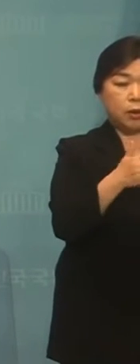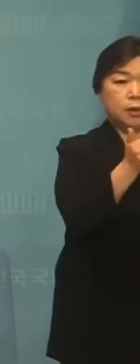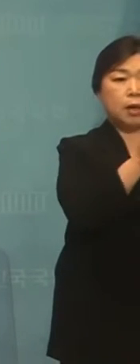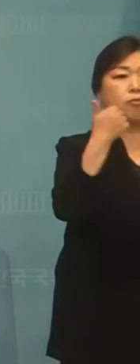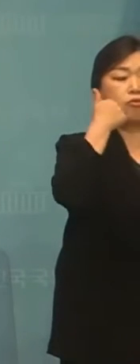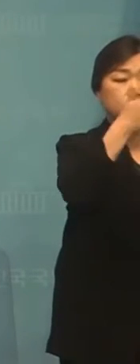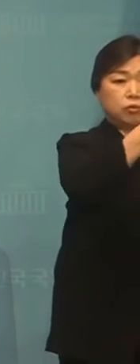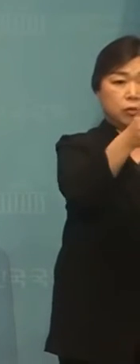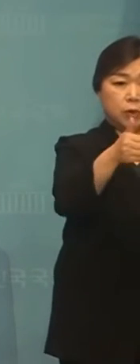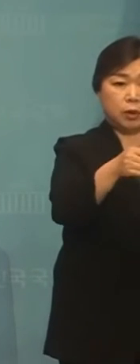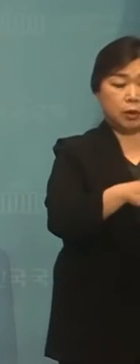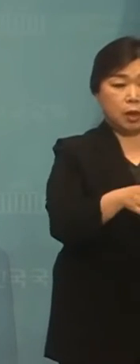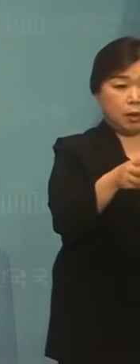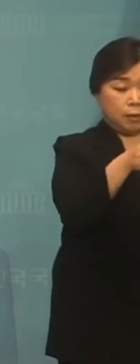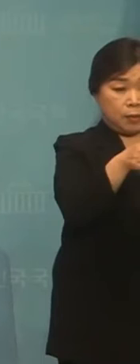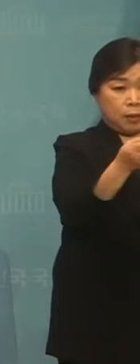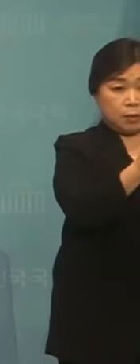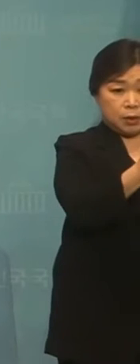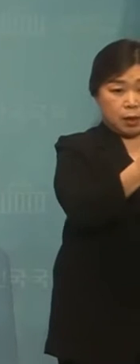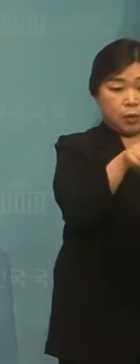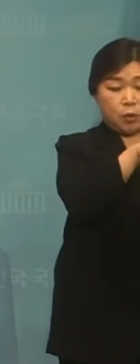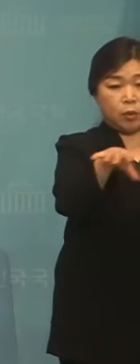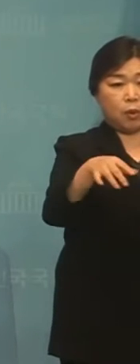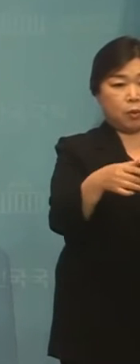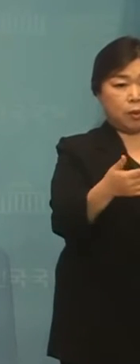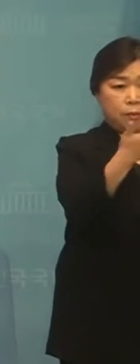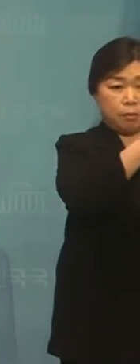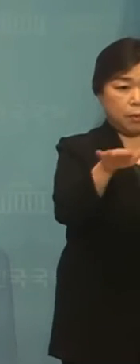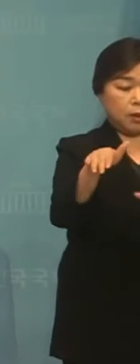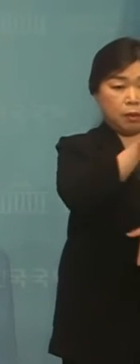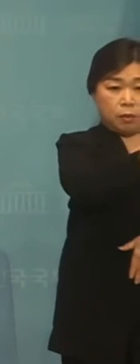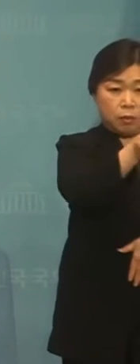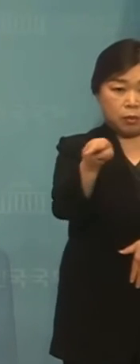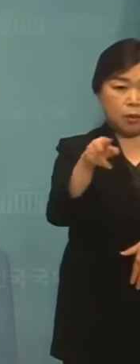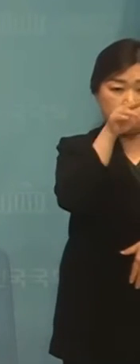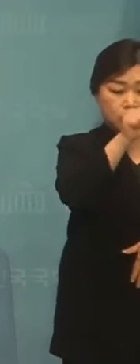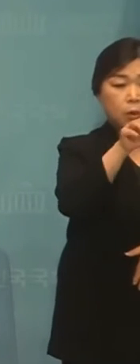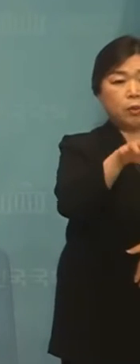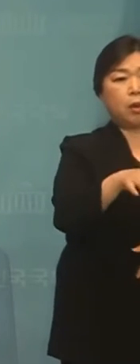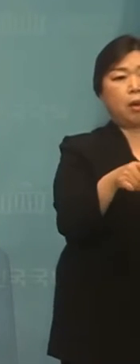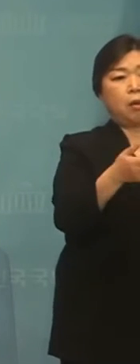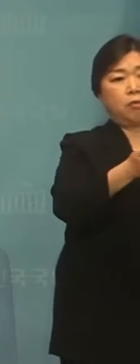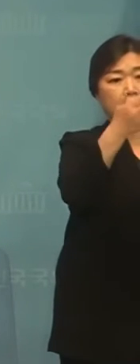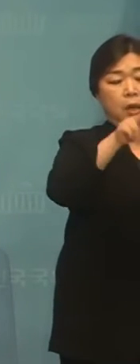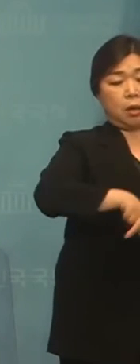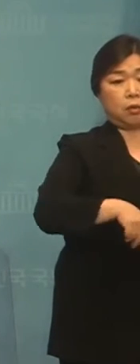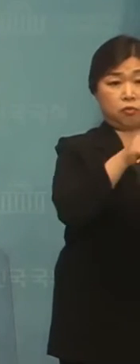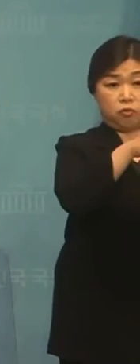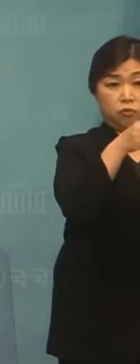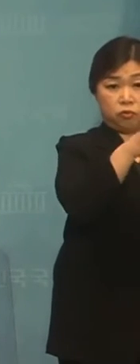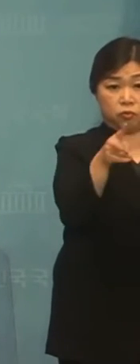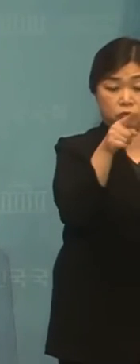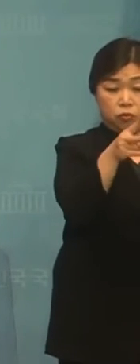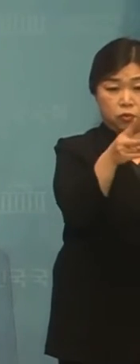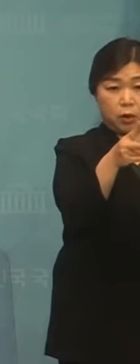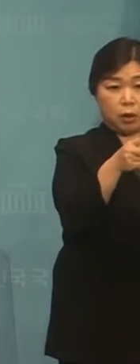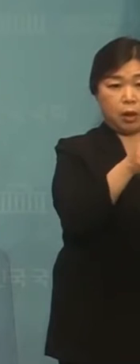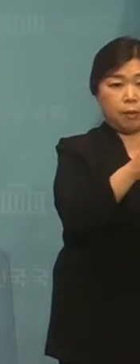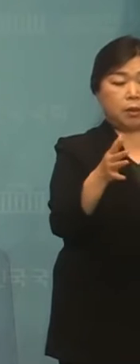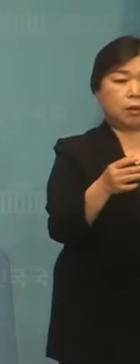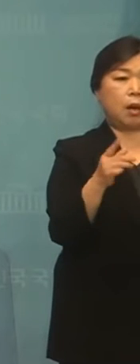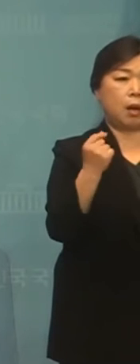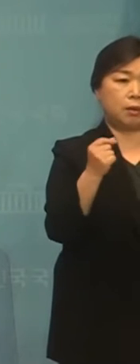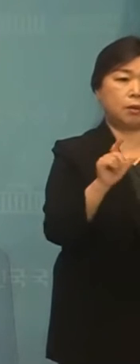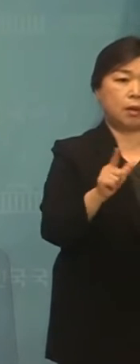관계됩니다. 로얄층의 또 오션뷰의 분양권, 그것도 위아래 두 채를 2015년 10월 28일 같은 날